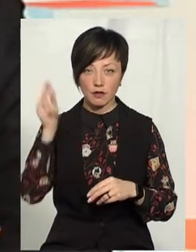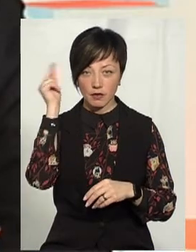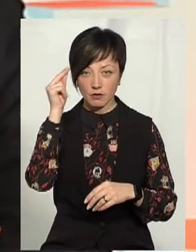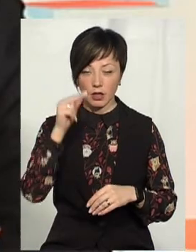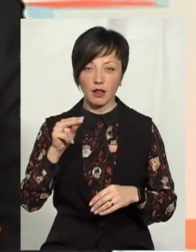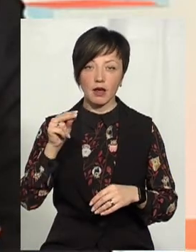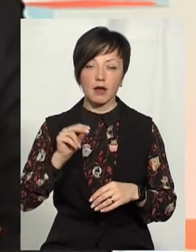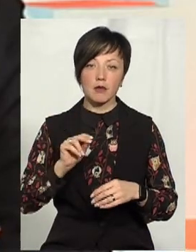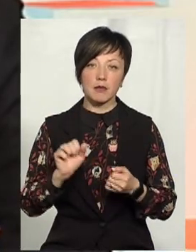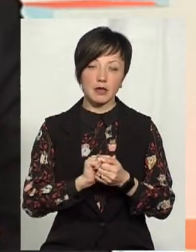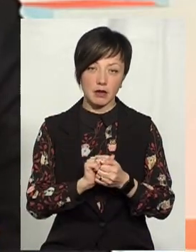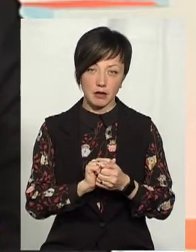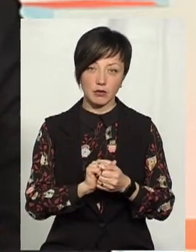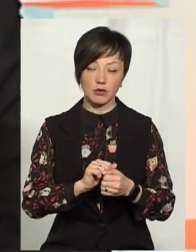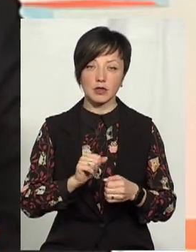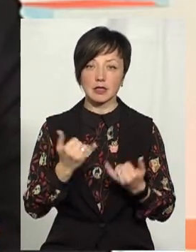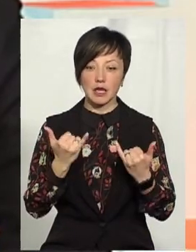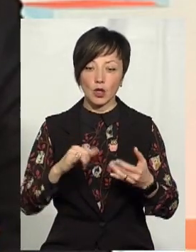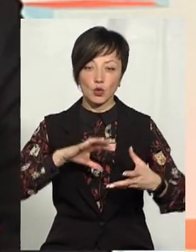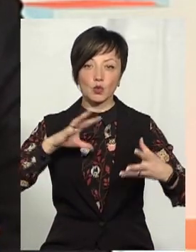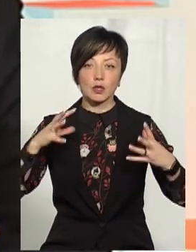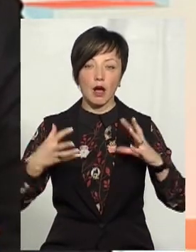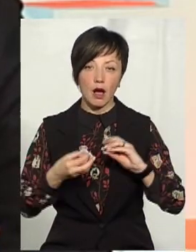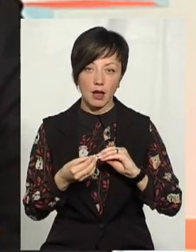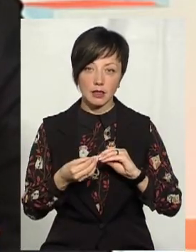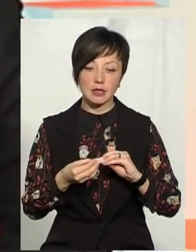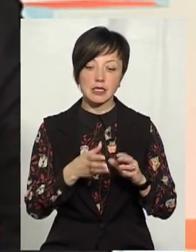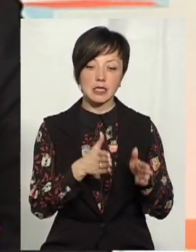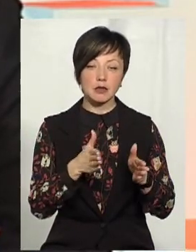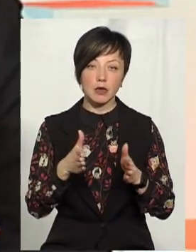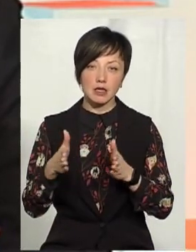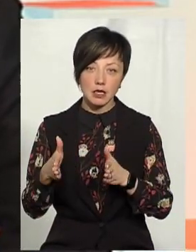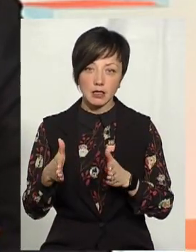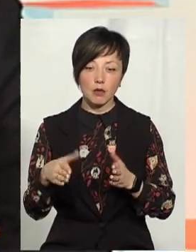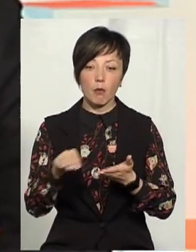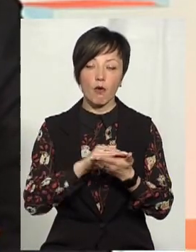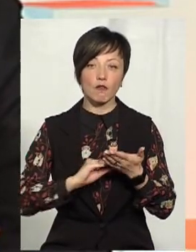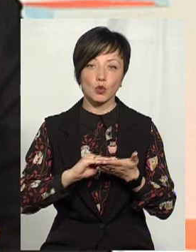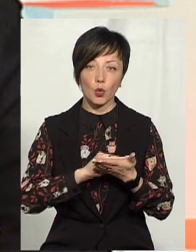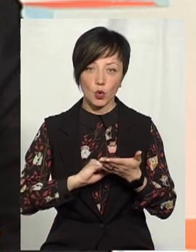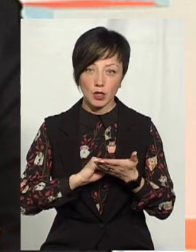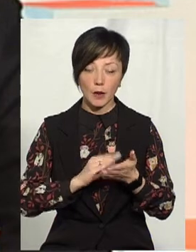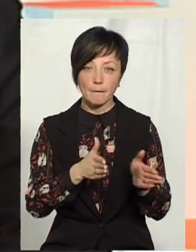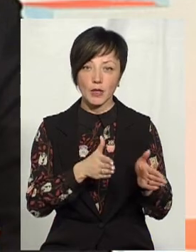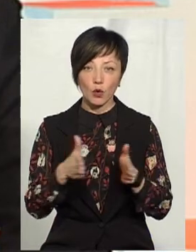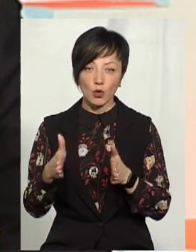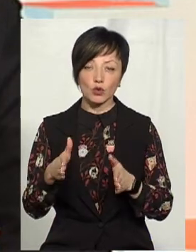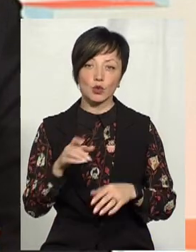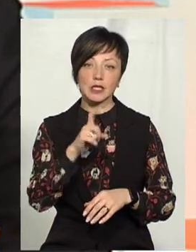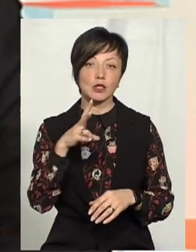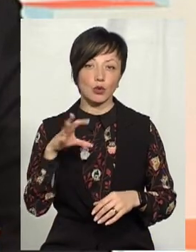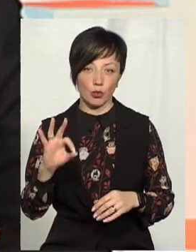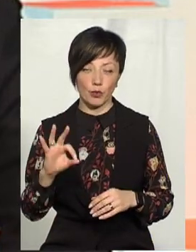вивчення навчального матеріалу. Зараз йде, скажімо, узагальнення, систематизація, повторення навчального матеріалу і підготовка безпосередньо